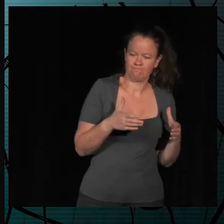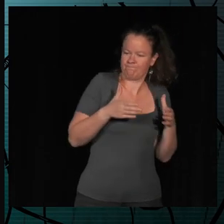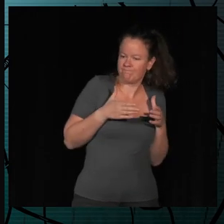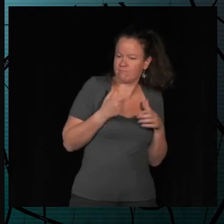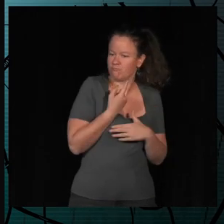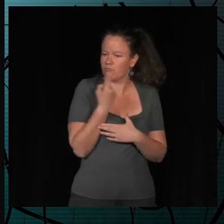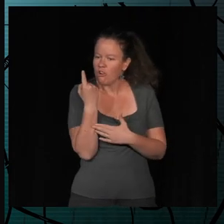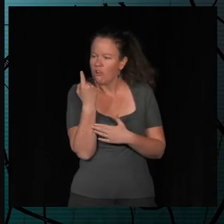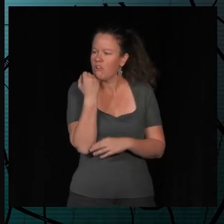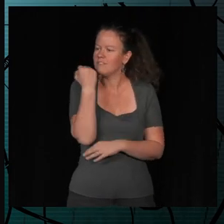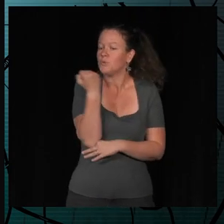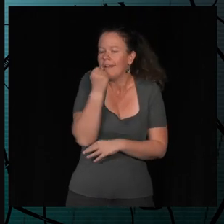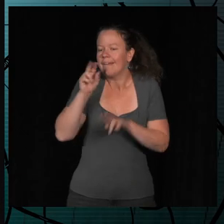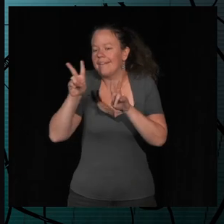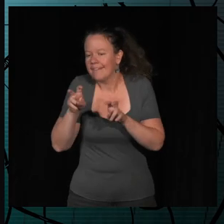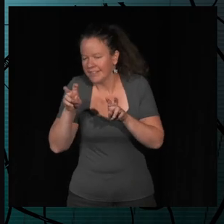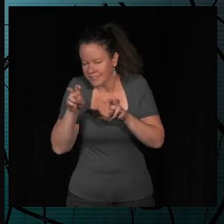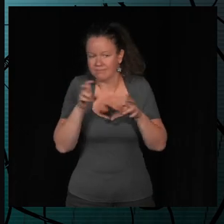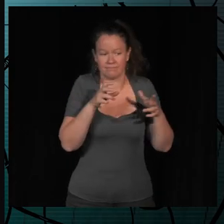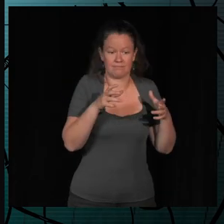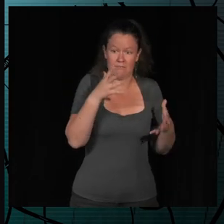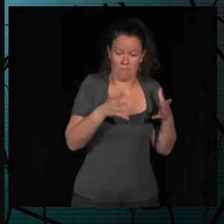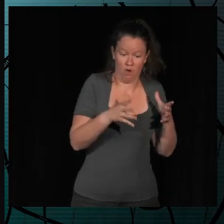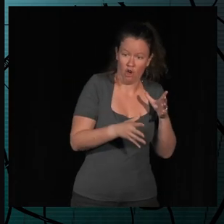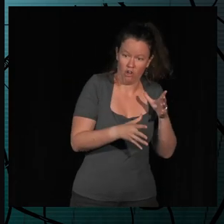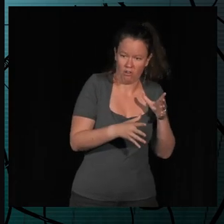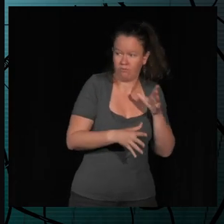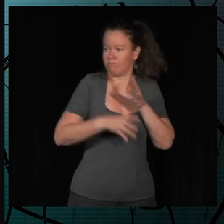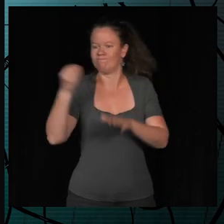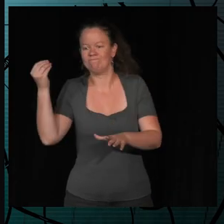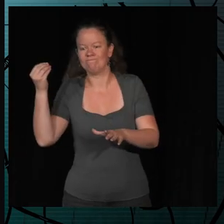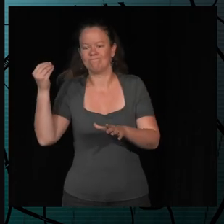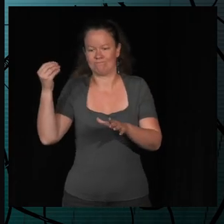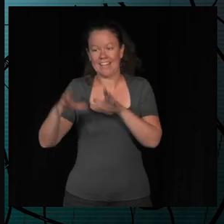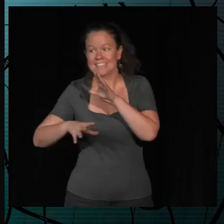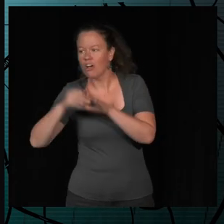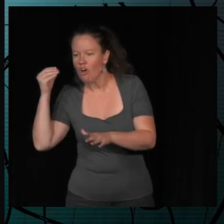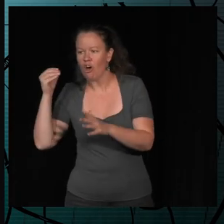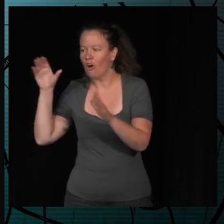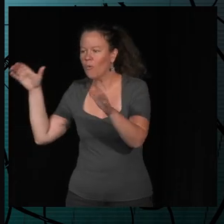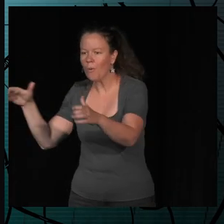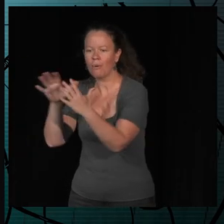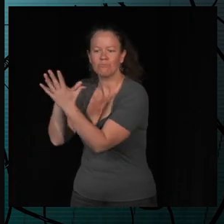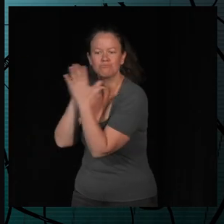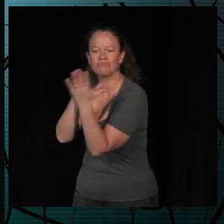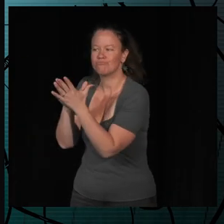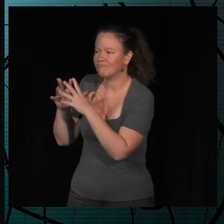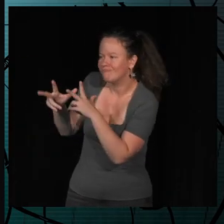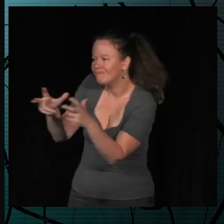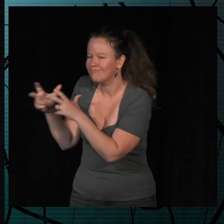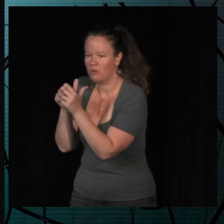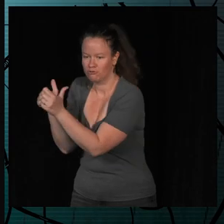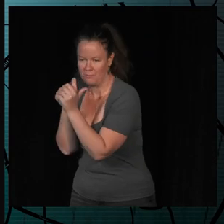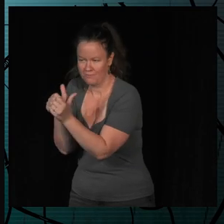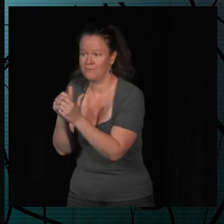certaine façon ou isolé et et de la pratique aussi en en mobilité et et en société parce que le le l'une des particularités